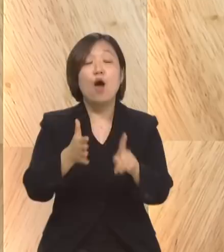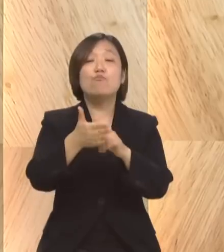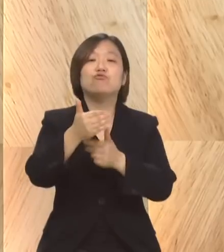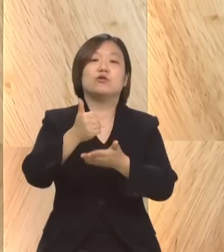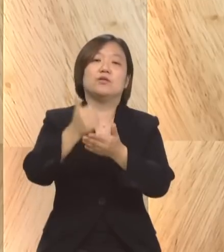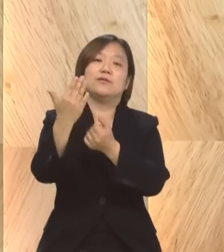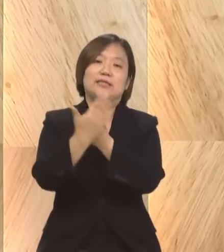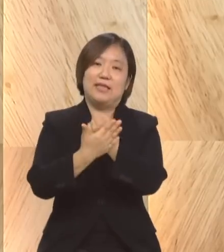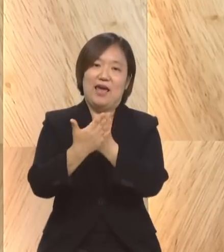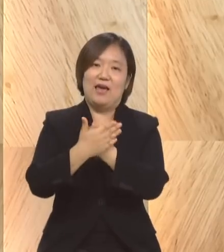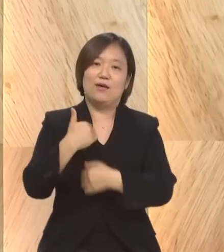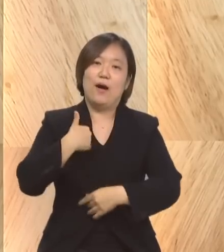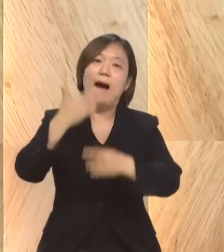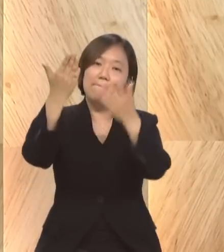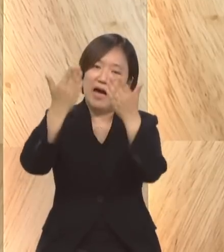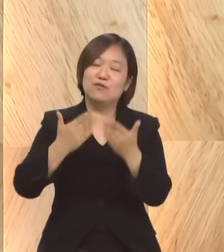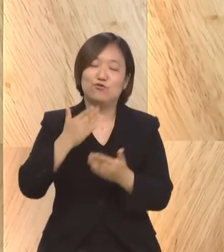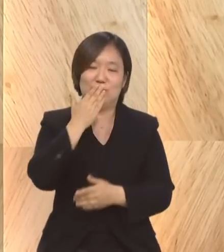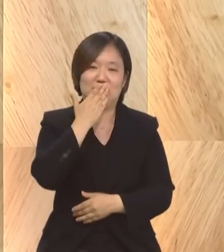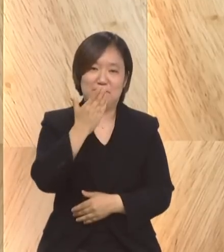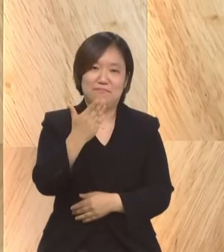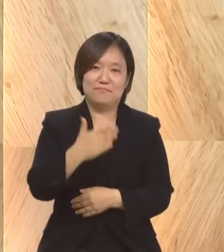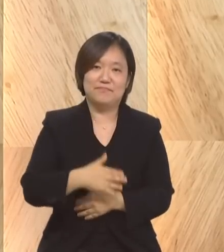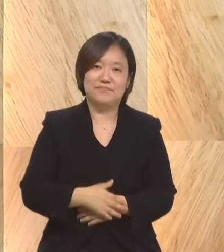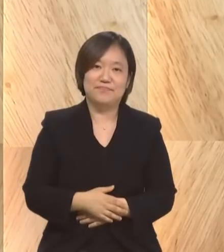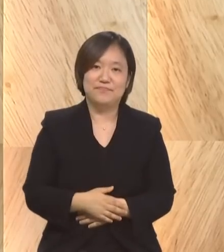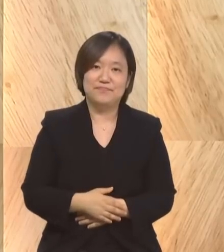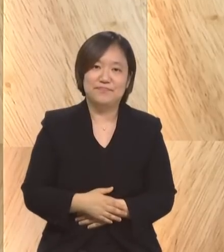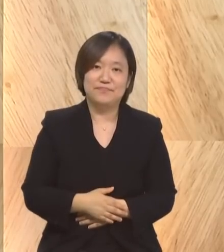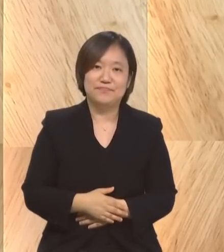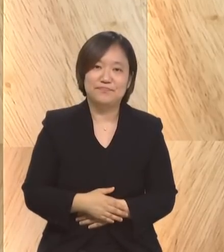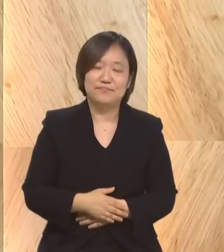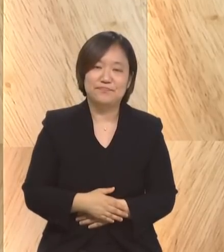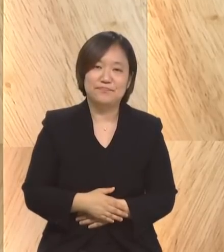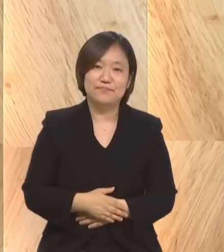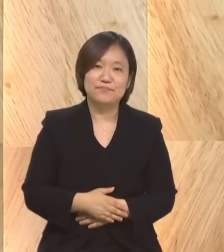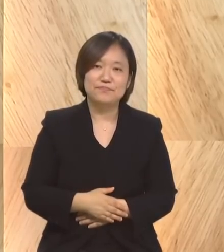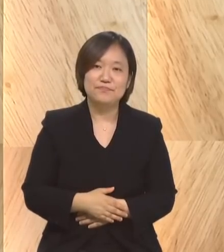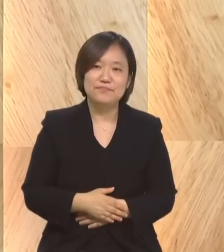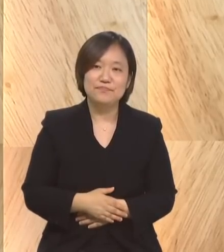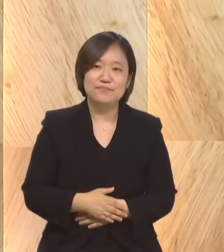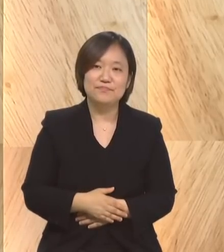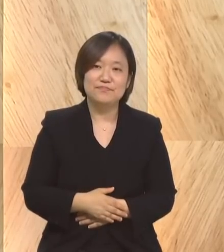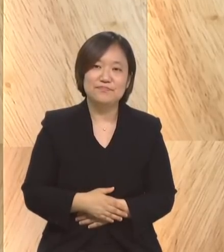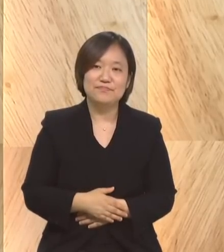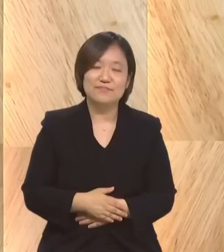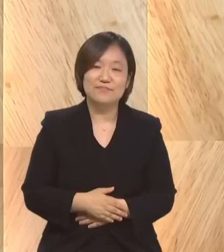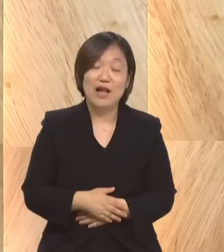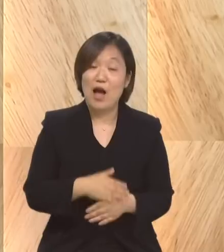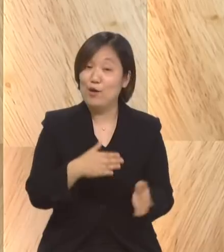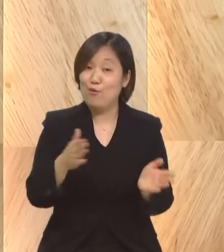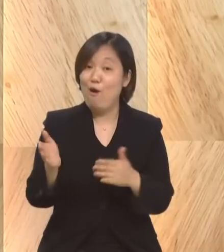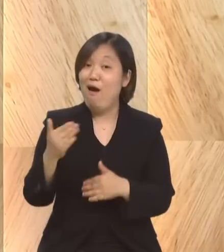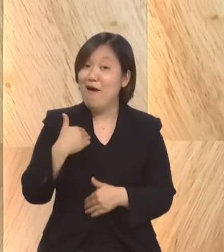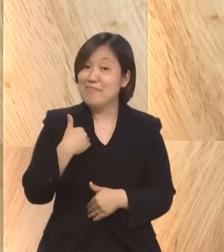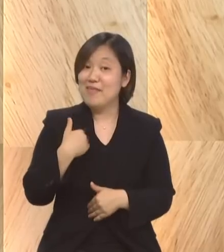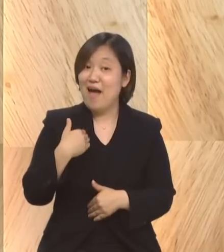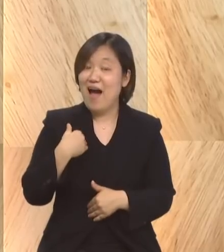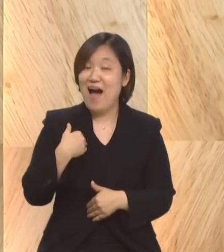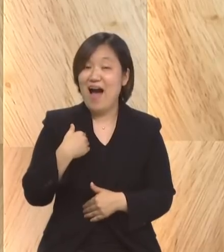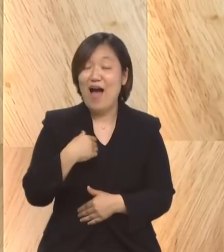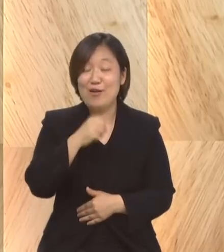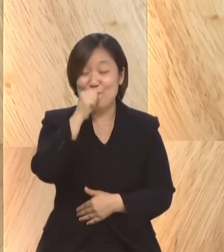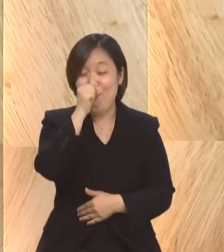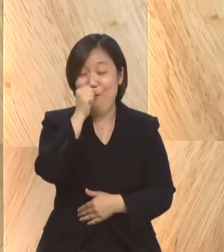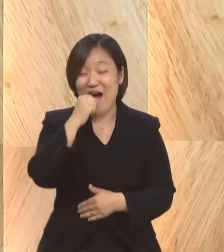우리와 함께 할 겁니다 그리고 또 제가 아끼는 또 다른 또 후배 스님이